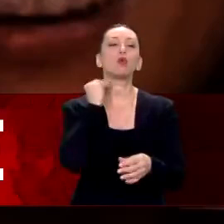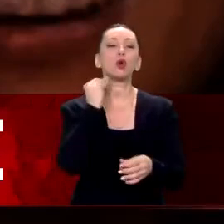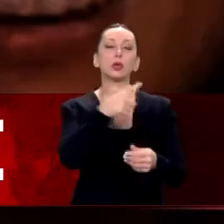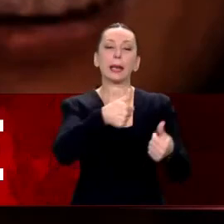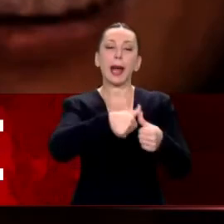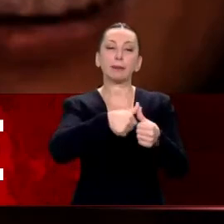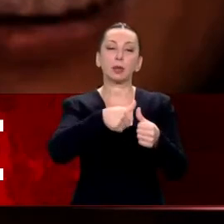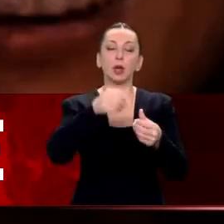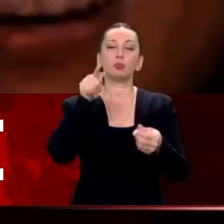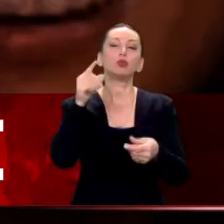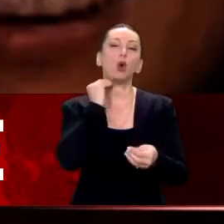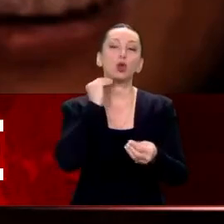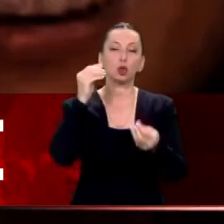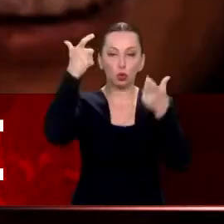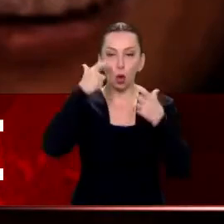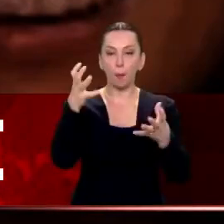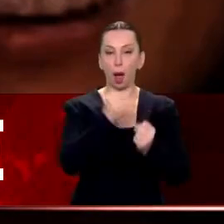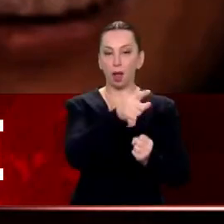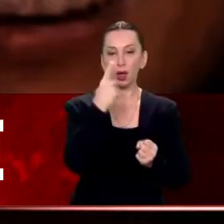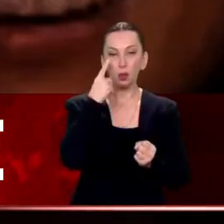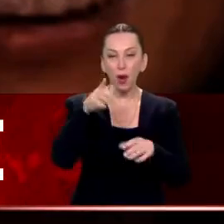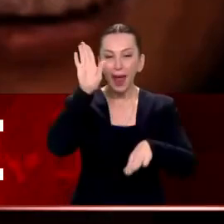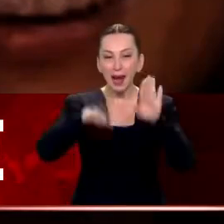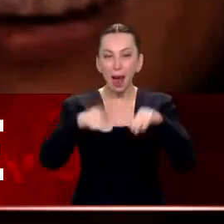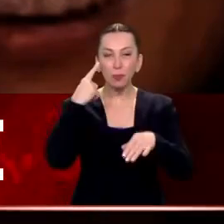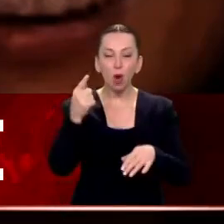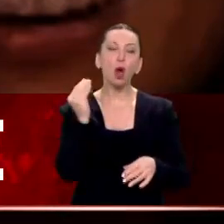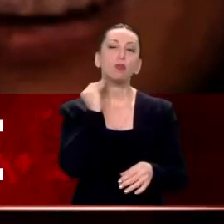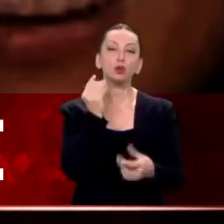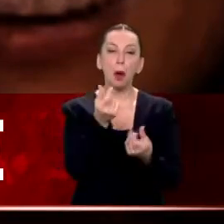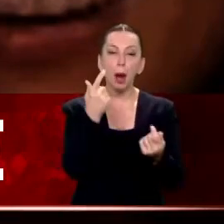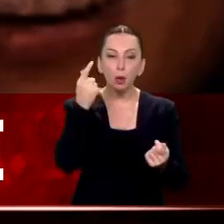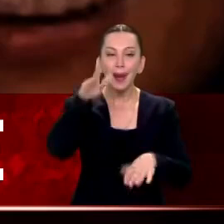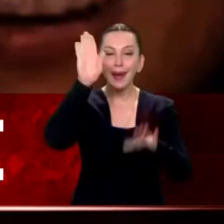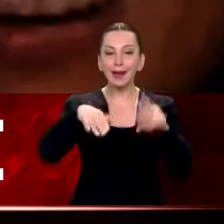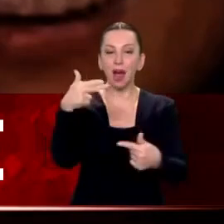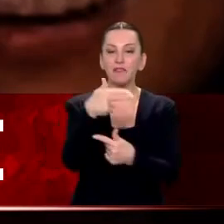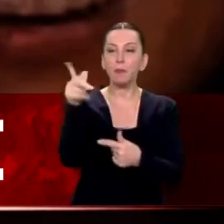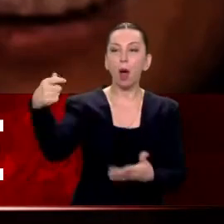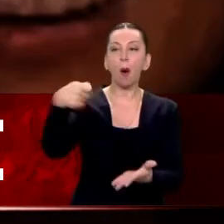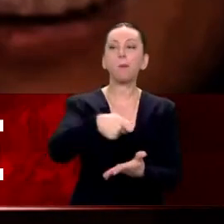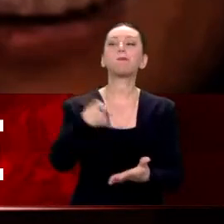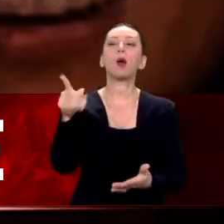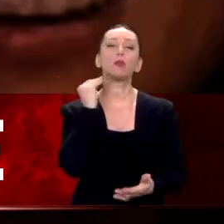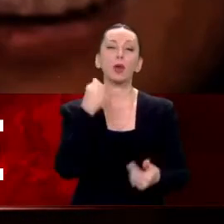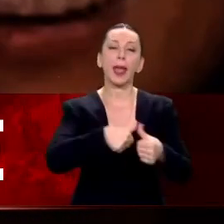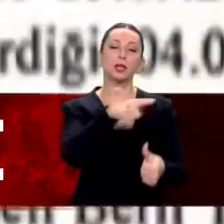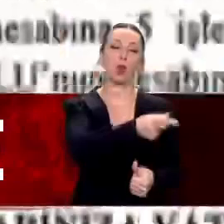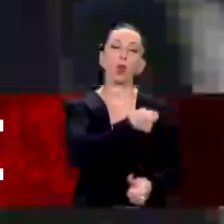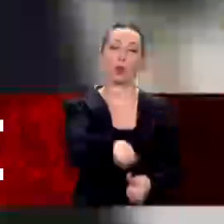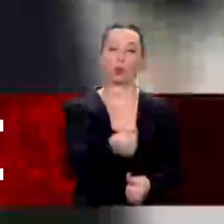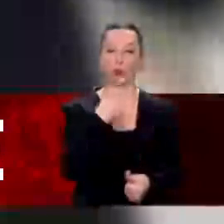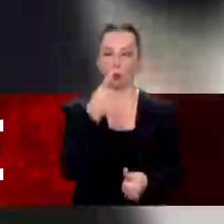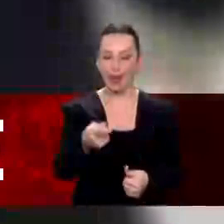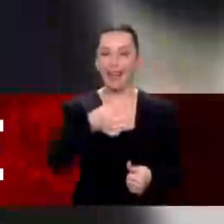Ve başka şahıslardan reklam işlerinde kullanılmak üzere aldığı borç paralardan reklam firmasının ödemediği borçları ödemeye çalışıyordu.